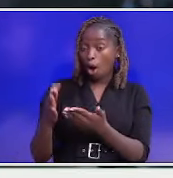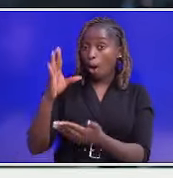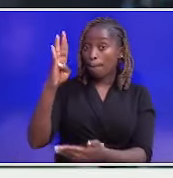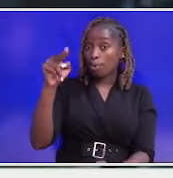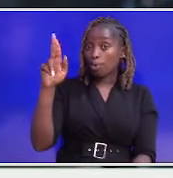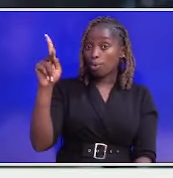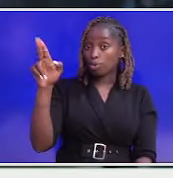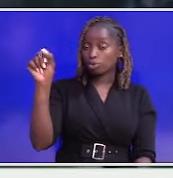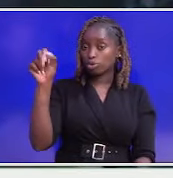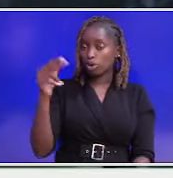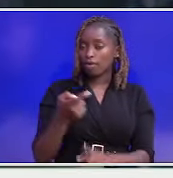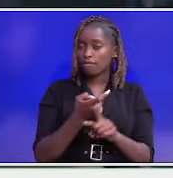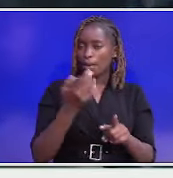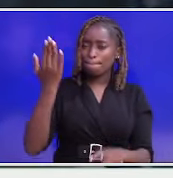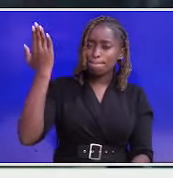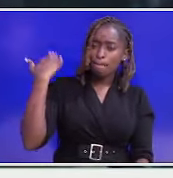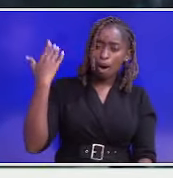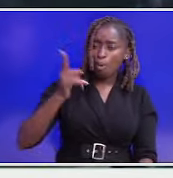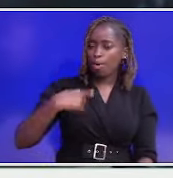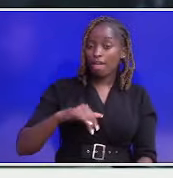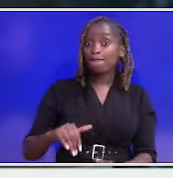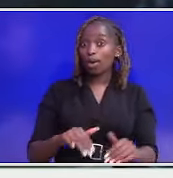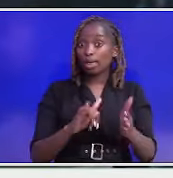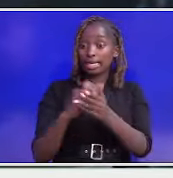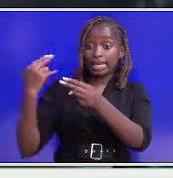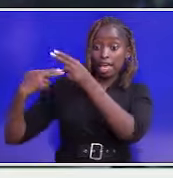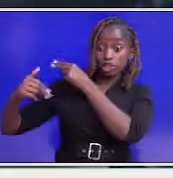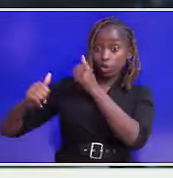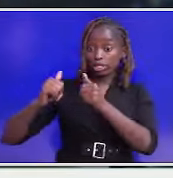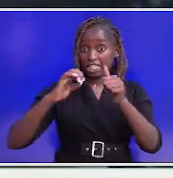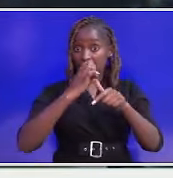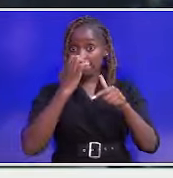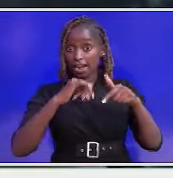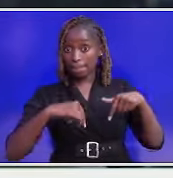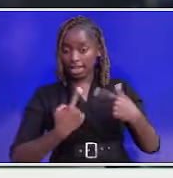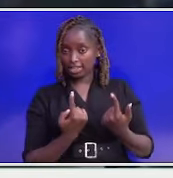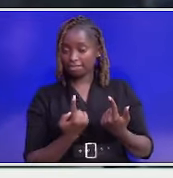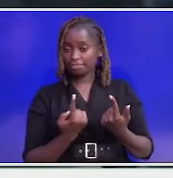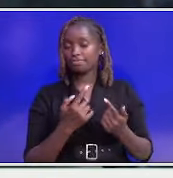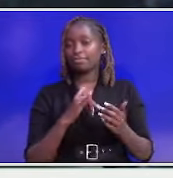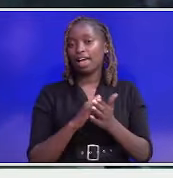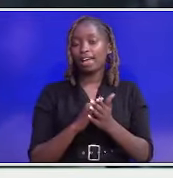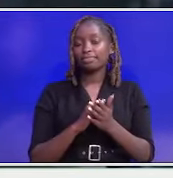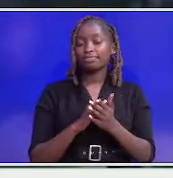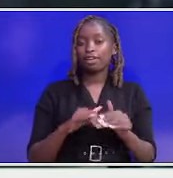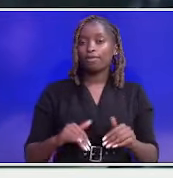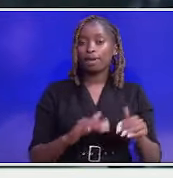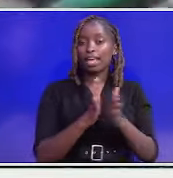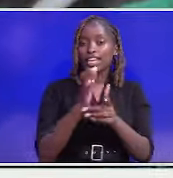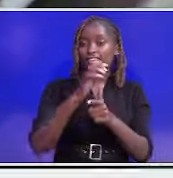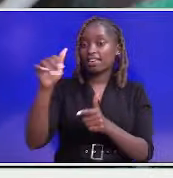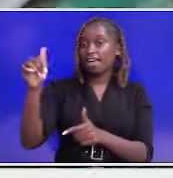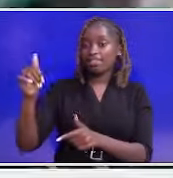nyuma, sisi tunafuata hiyo desturi ambayo mimi mwenyewe pia babu yake na watu wengine wamepitia hiyo